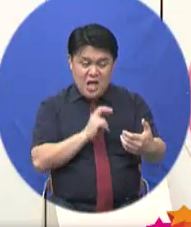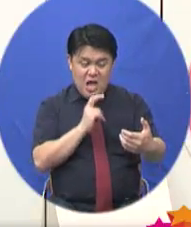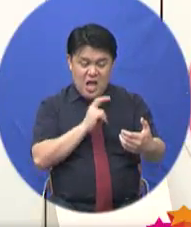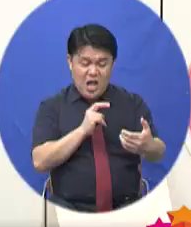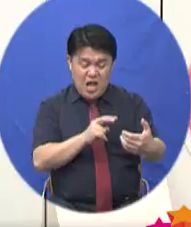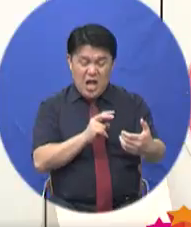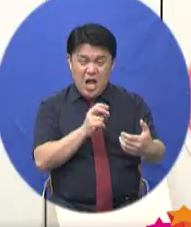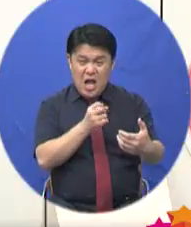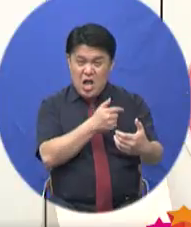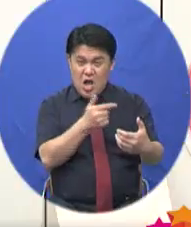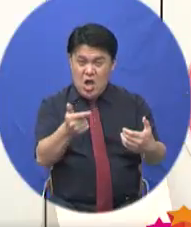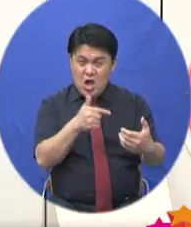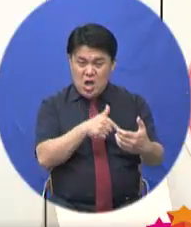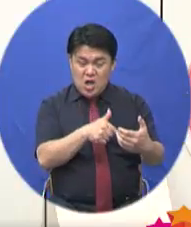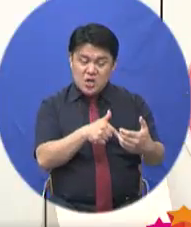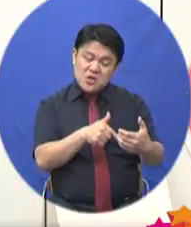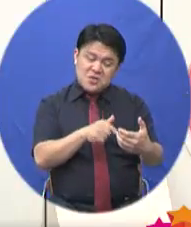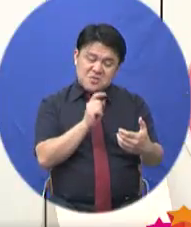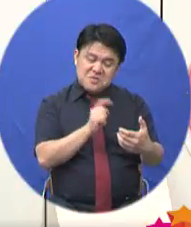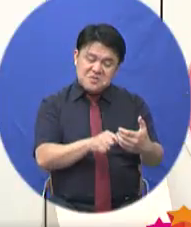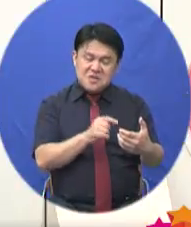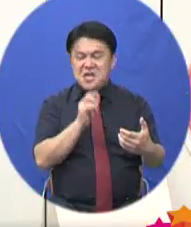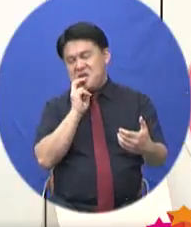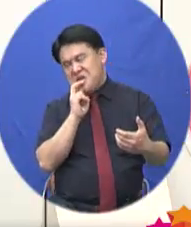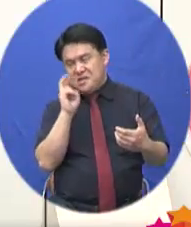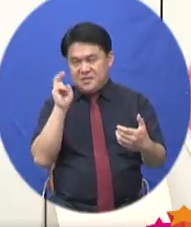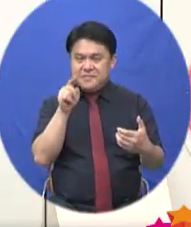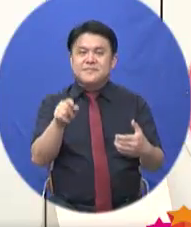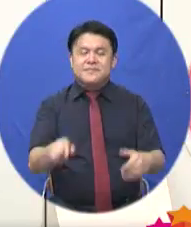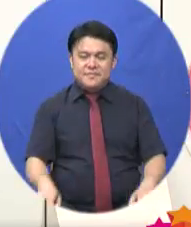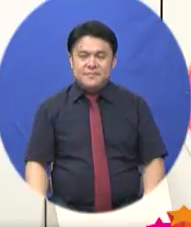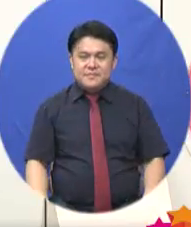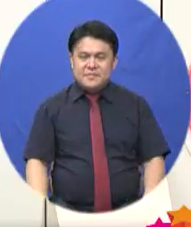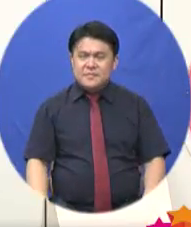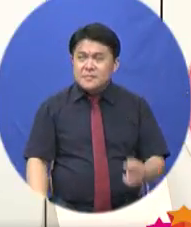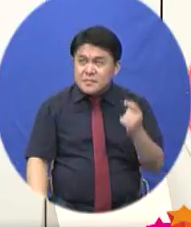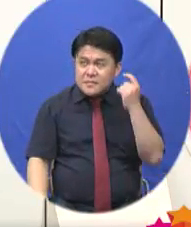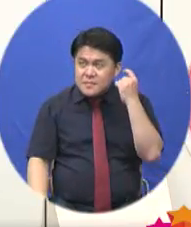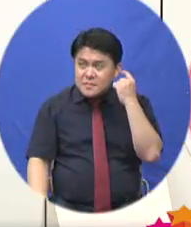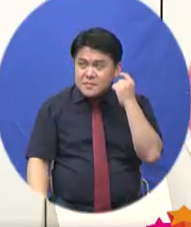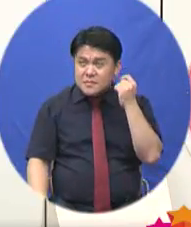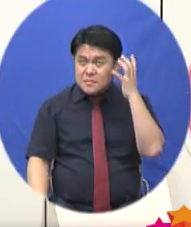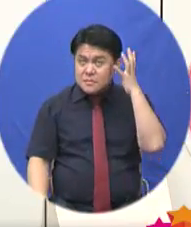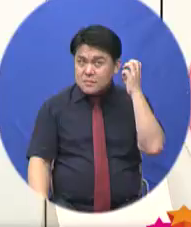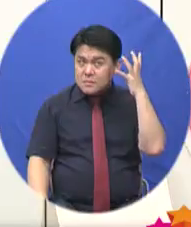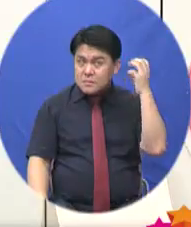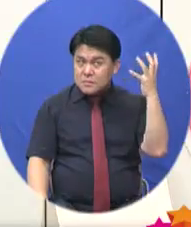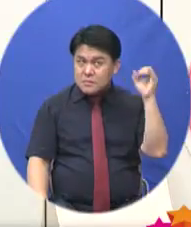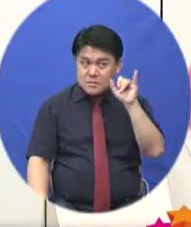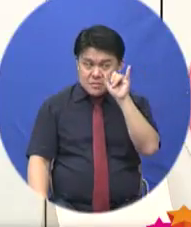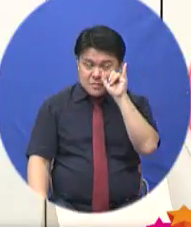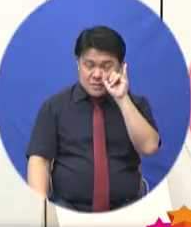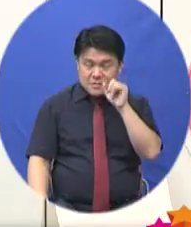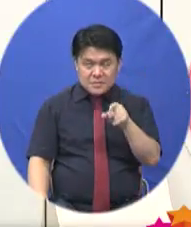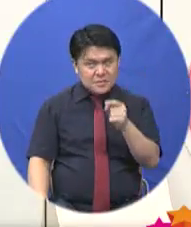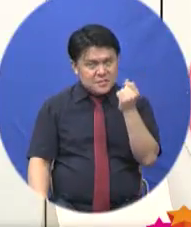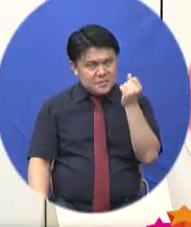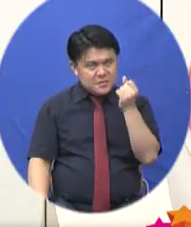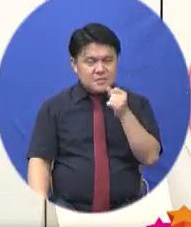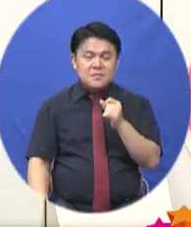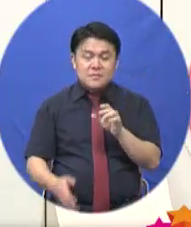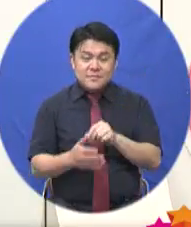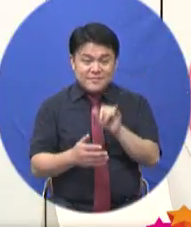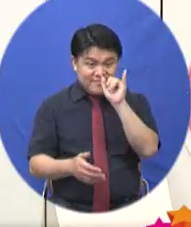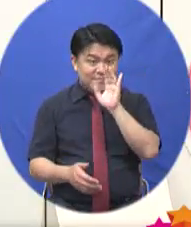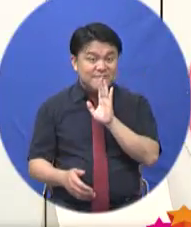들리는 스피커폰이 있어요. 그걸 누르시고 부르신 것 같습니다. 소리가 이렇게 막 울리고 삑삑 소리가 하우링